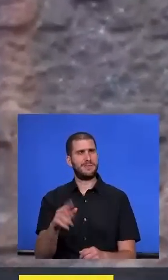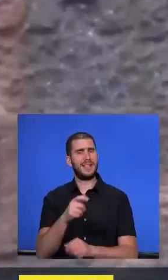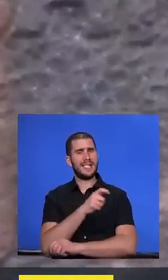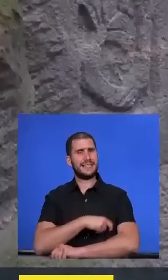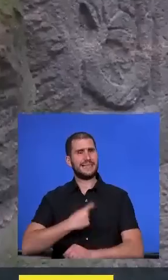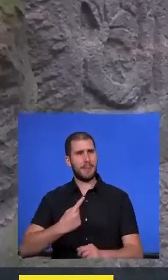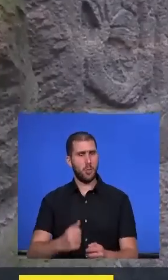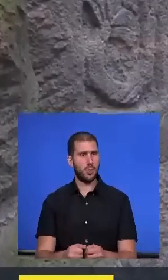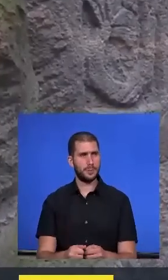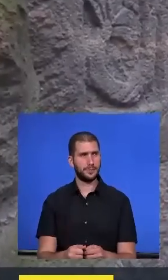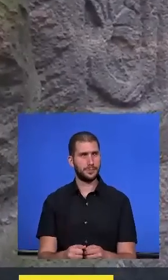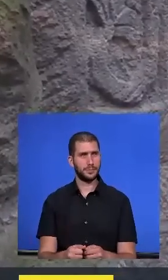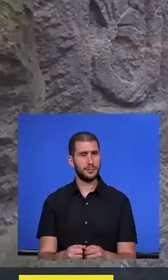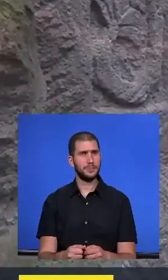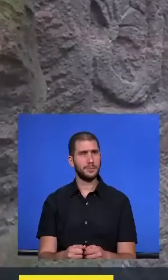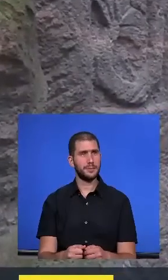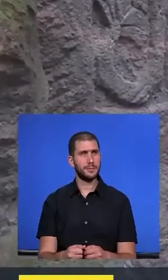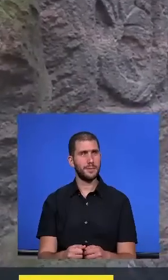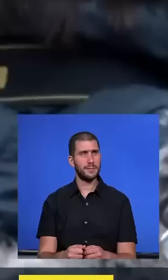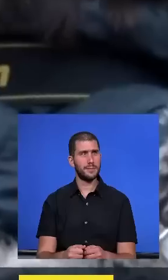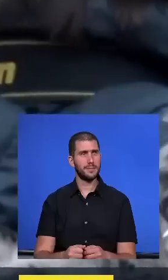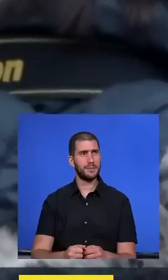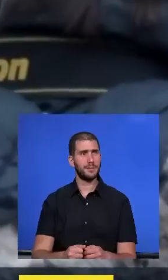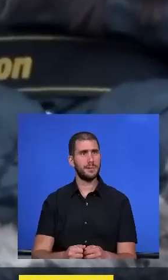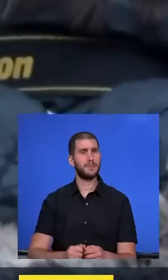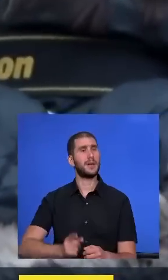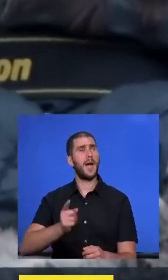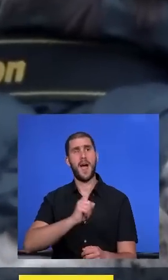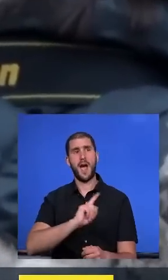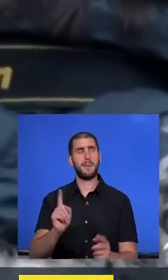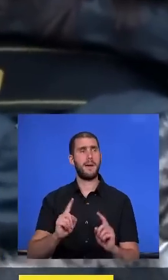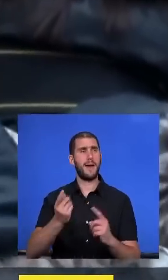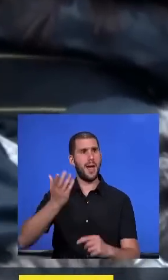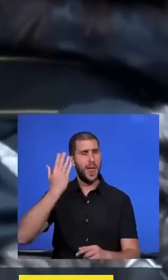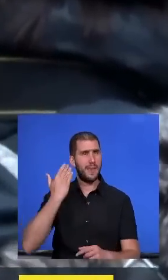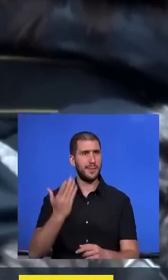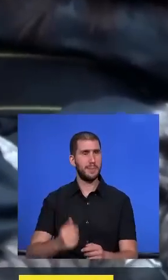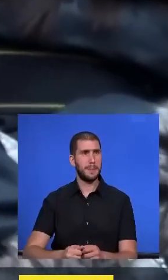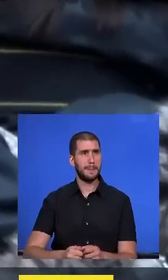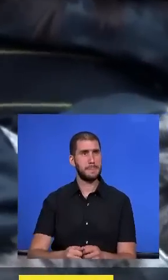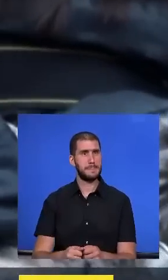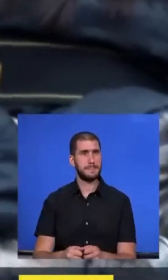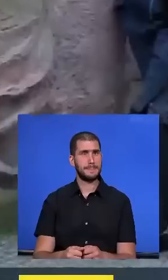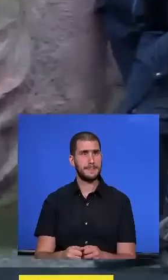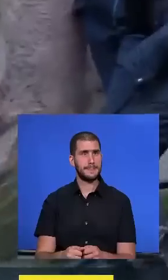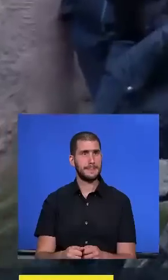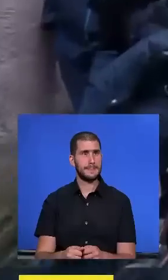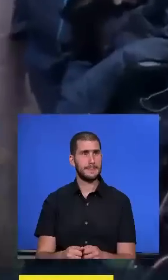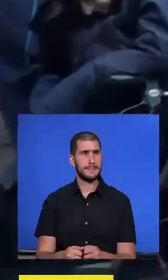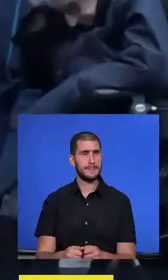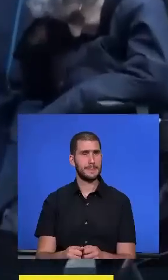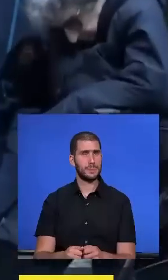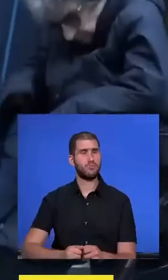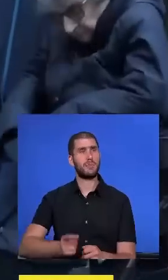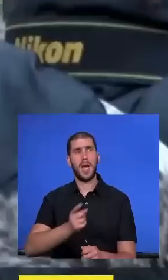der Gestapo nicht einschüchtern. Das hatte es noch nicht nie gegeben. Das